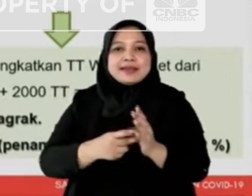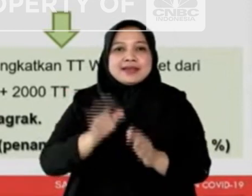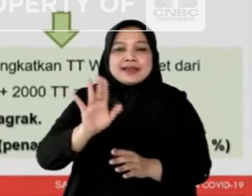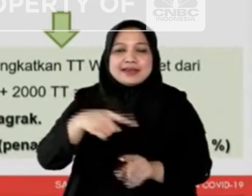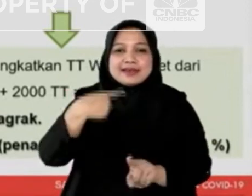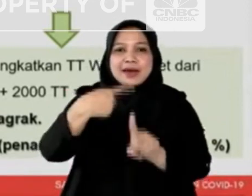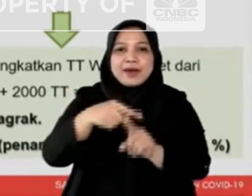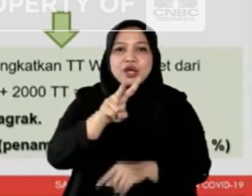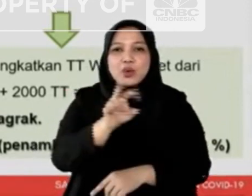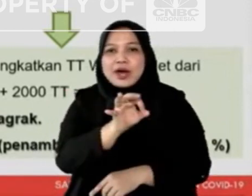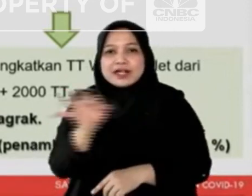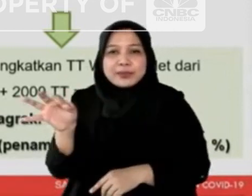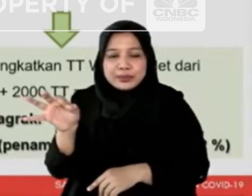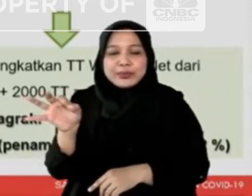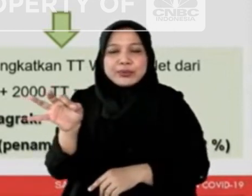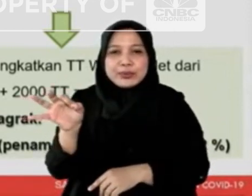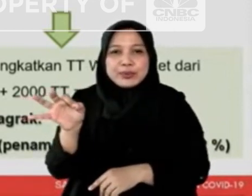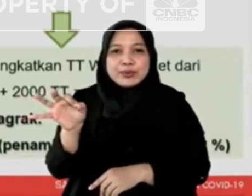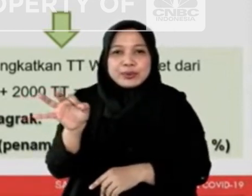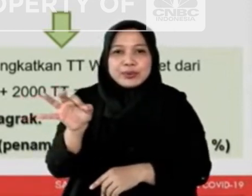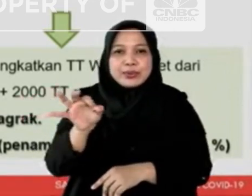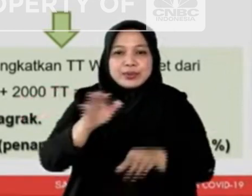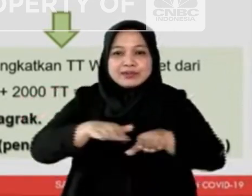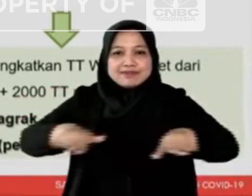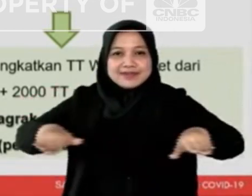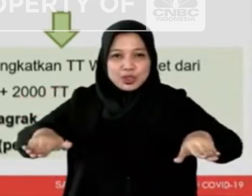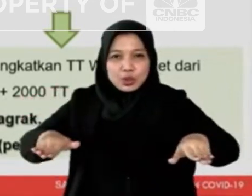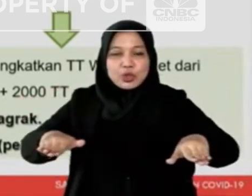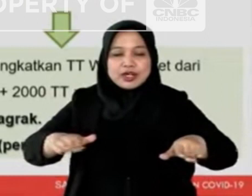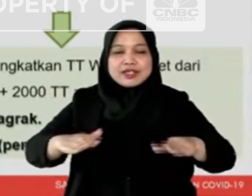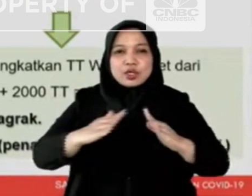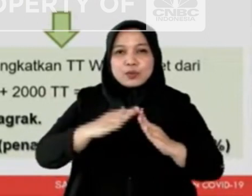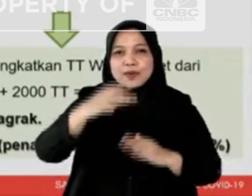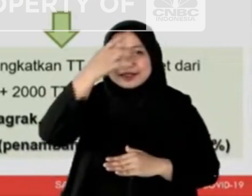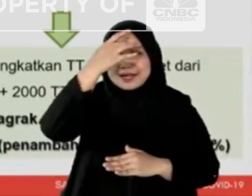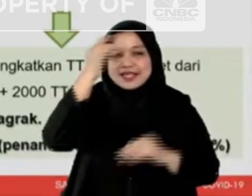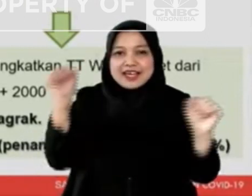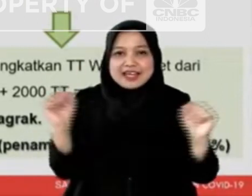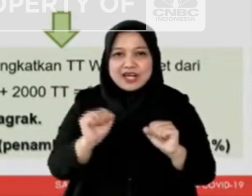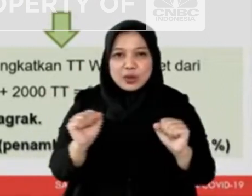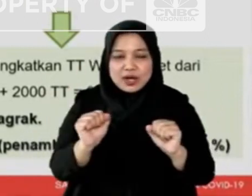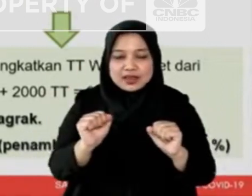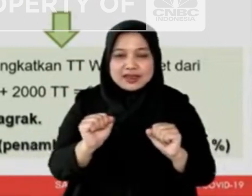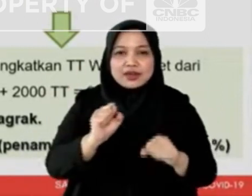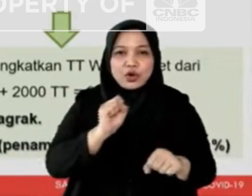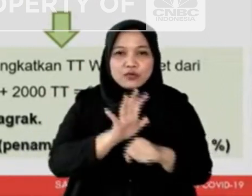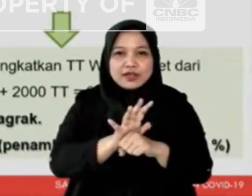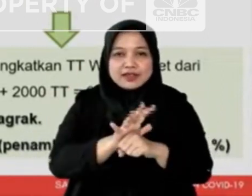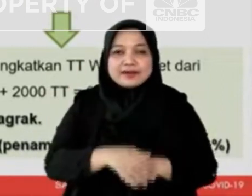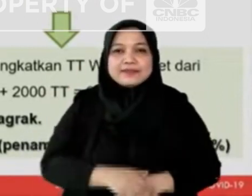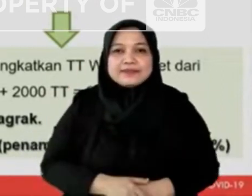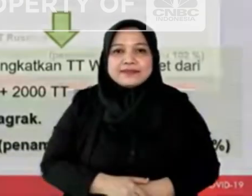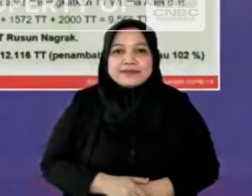2004 tidur di rsdc dengan demikian kapasitas rsdc Kemayoran dapat meningkat